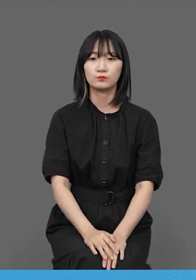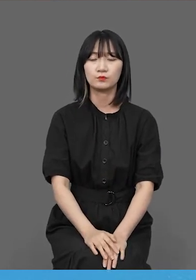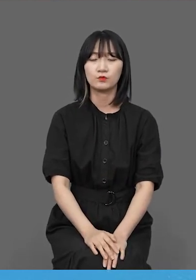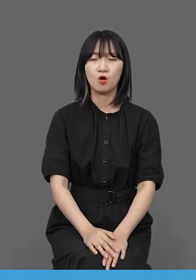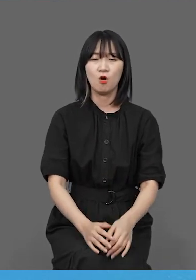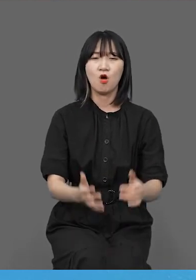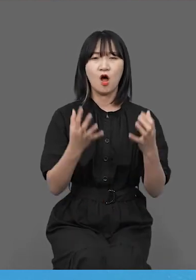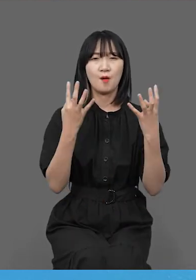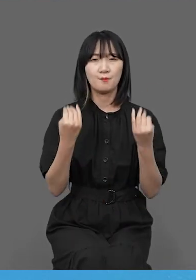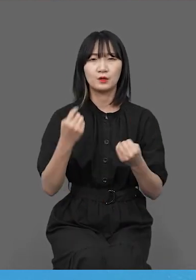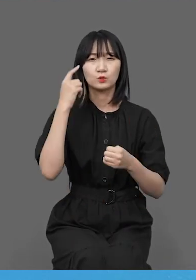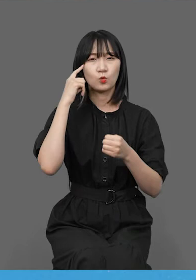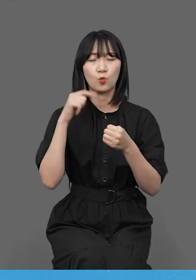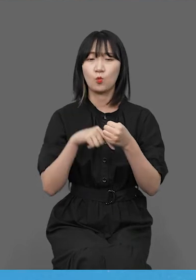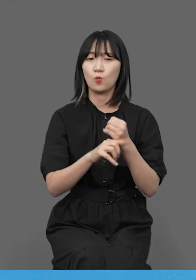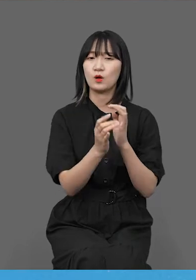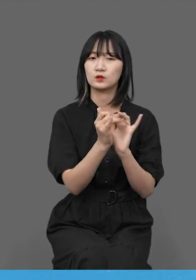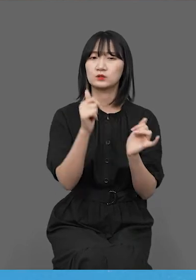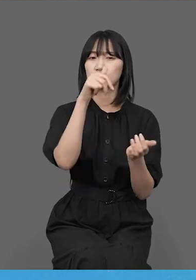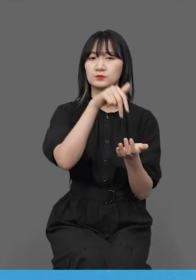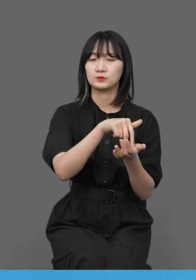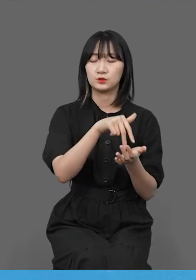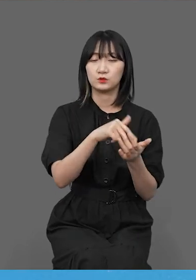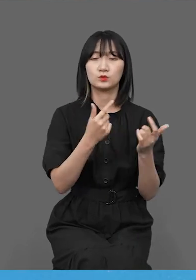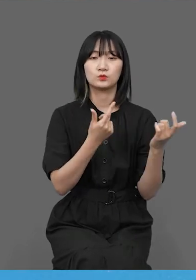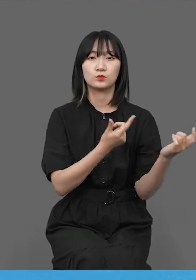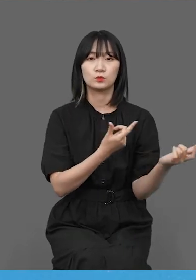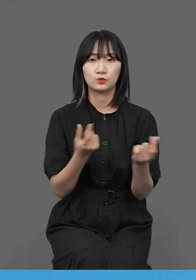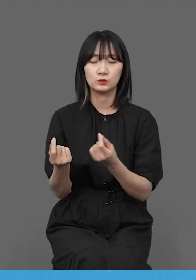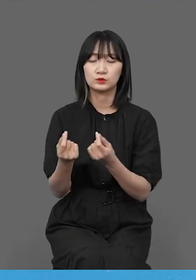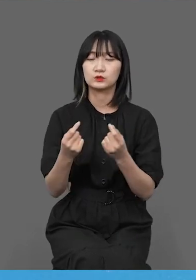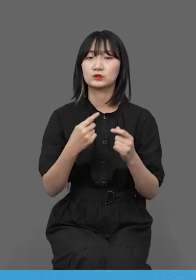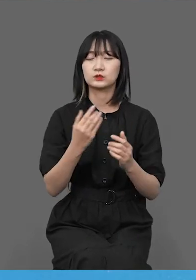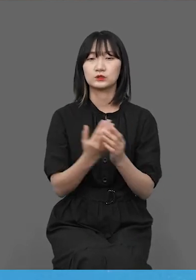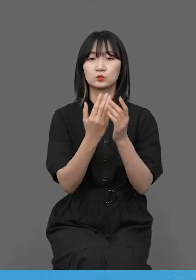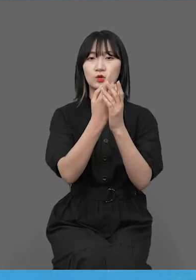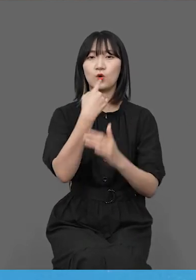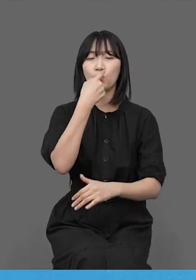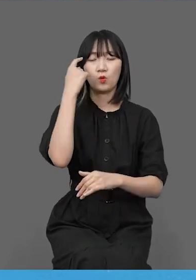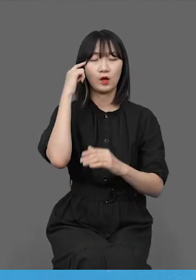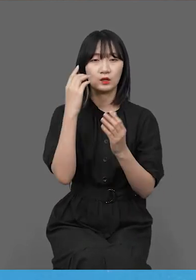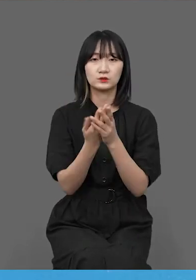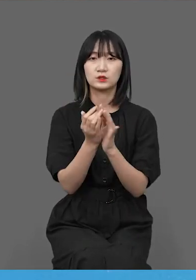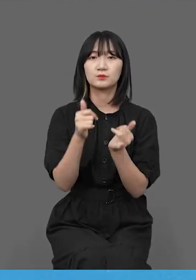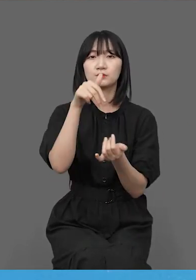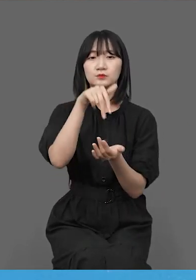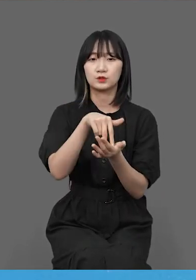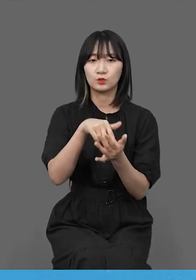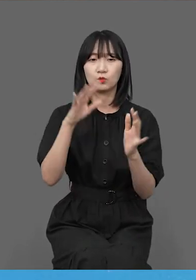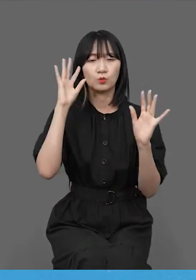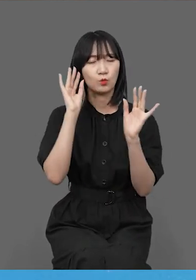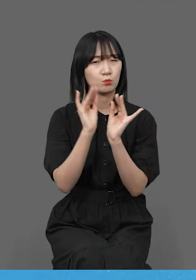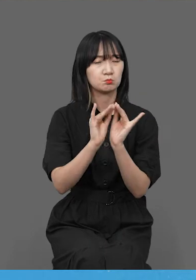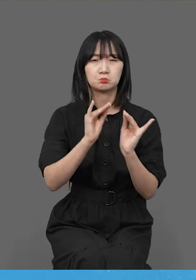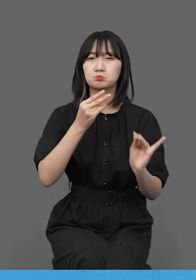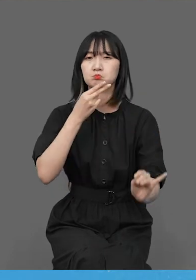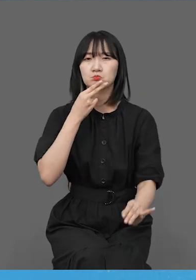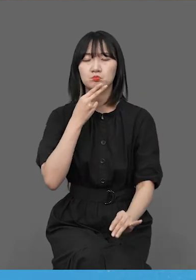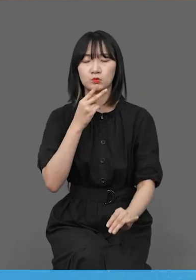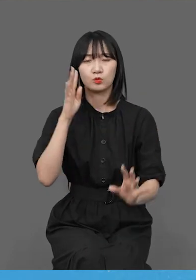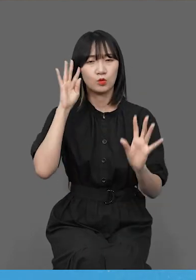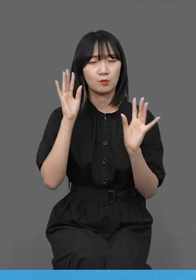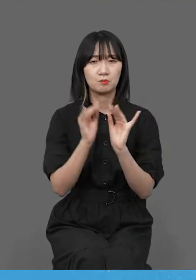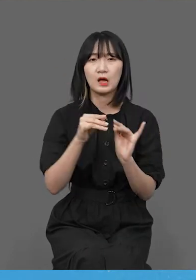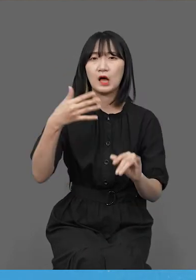많은 과학자들도 심지어는 같은 진화론 학자들 사이에서도 동의되지 않은,